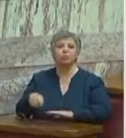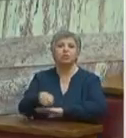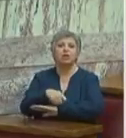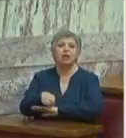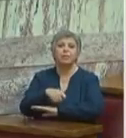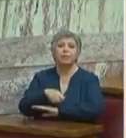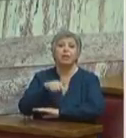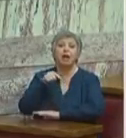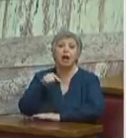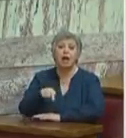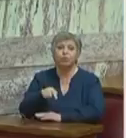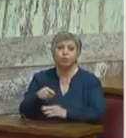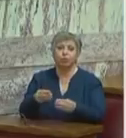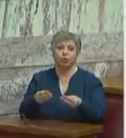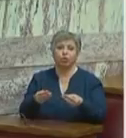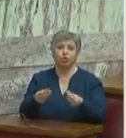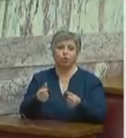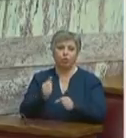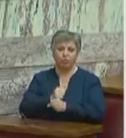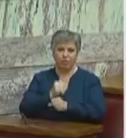υπουργός. Και για να μην λέμε πολλά,